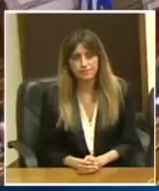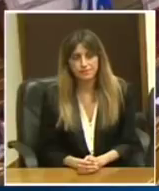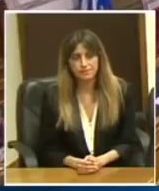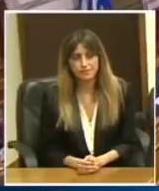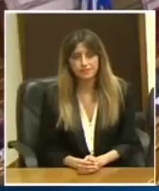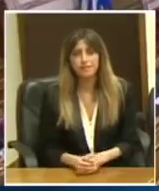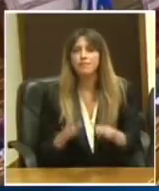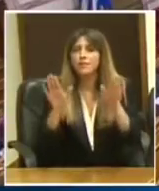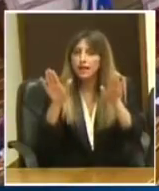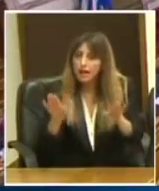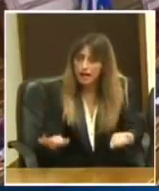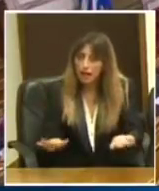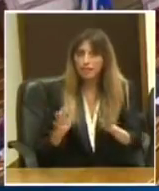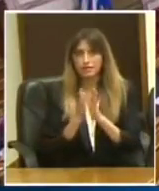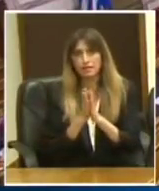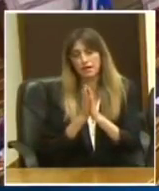Είστε παρακαλώ ήσυχοι.